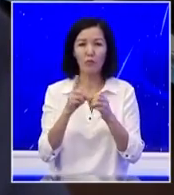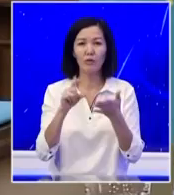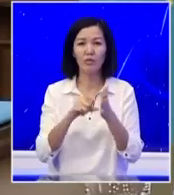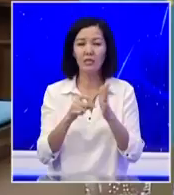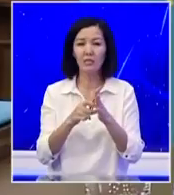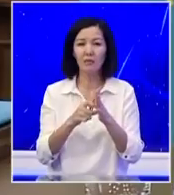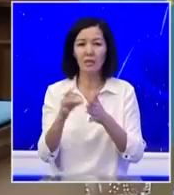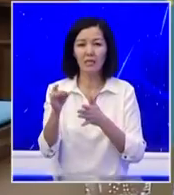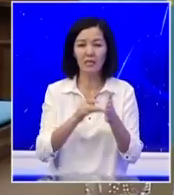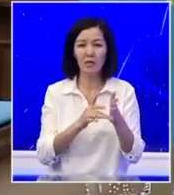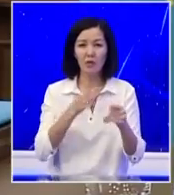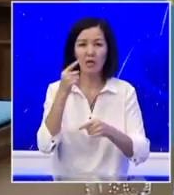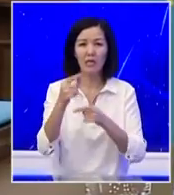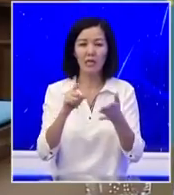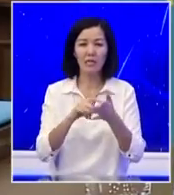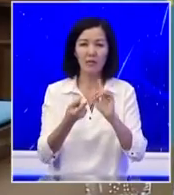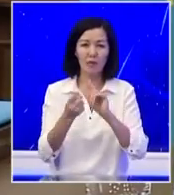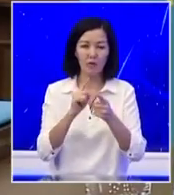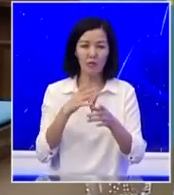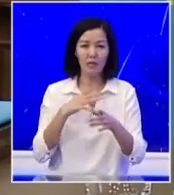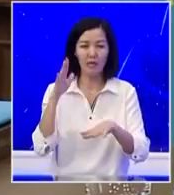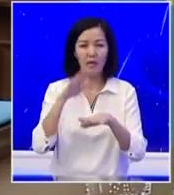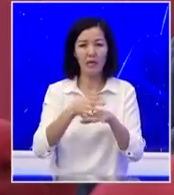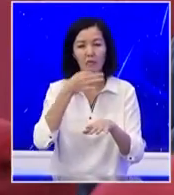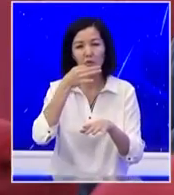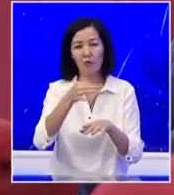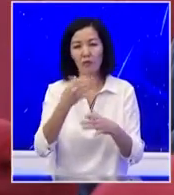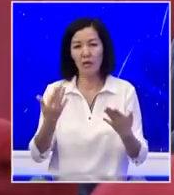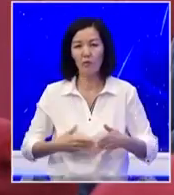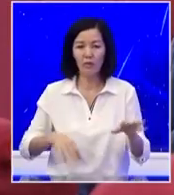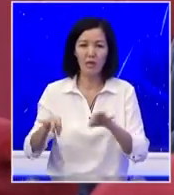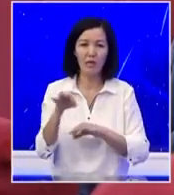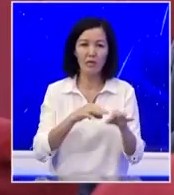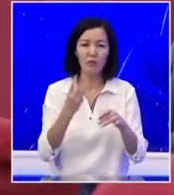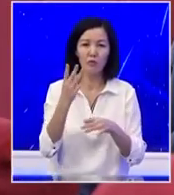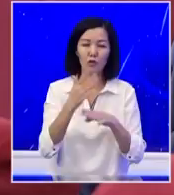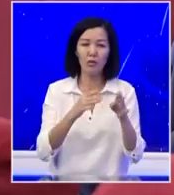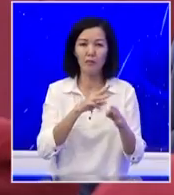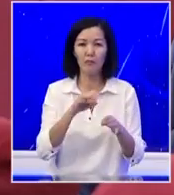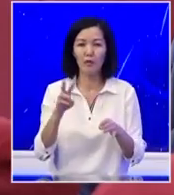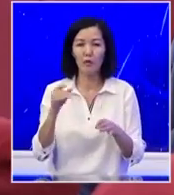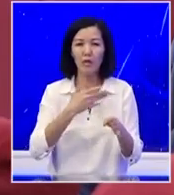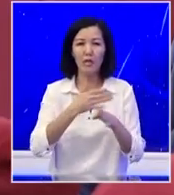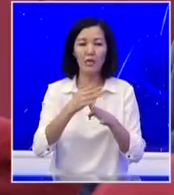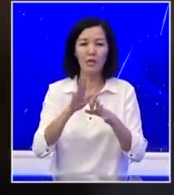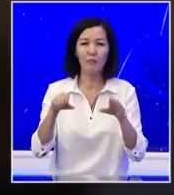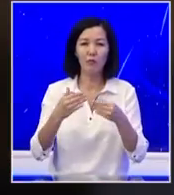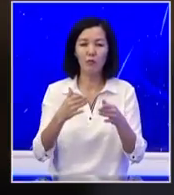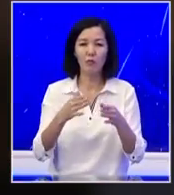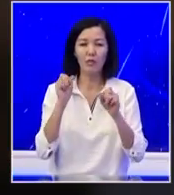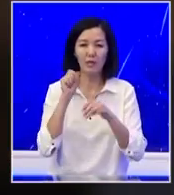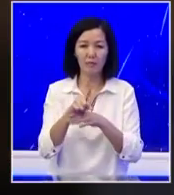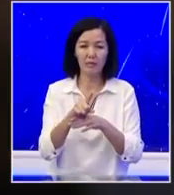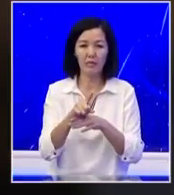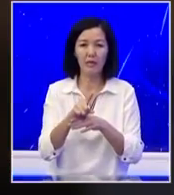басқалары автоматты түрде келесі сыныпқа өтеді. Әкім жауаптыларға әлеуметтік карта бойынша 3,5 миллиард теңгеге грант бөлу мәселесін қарастыруды